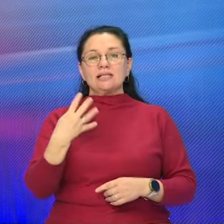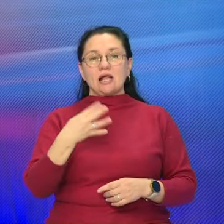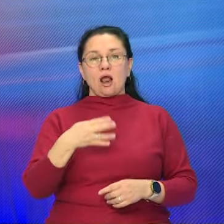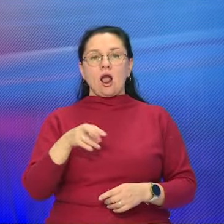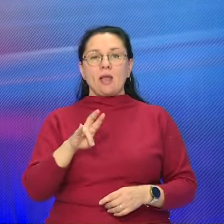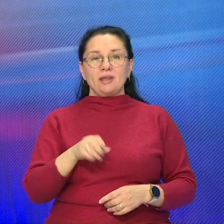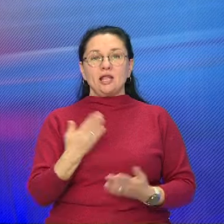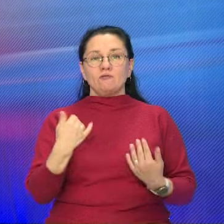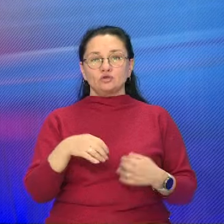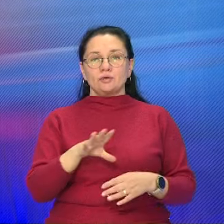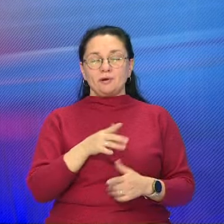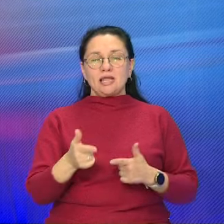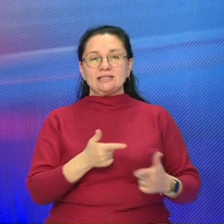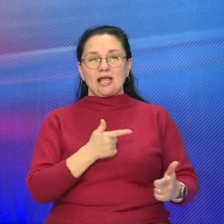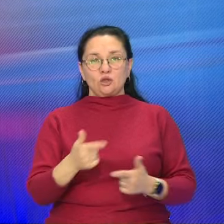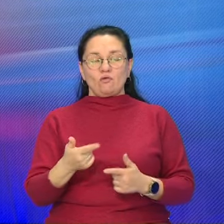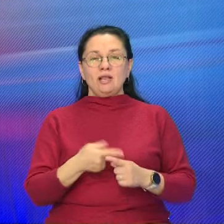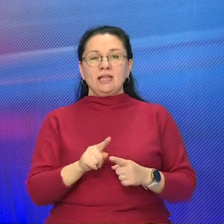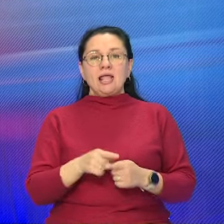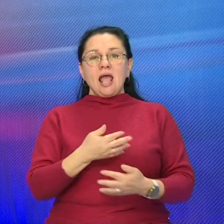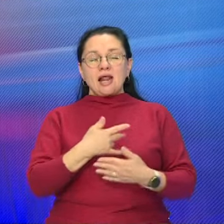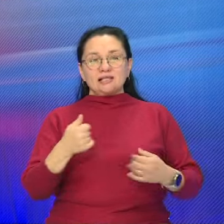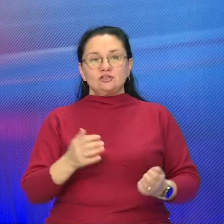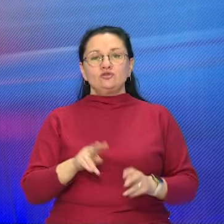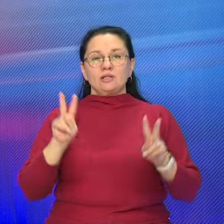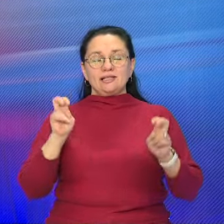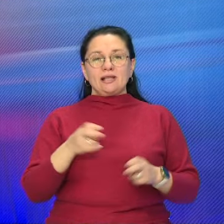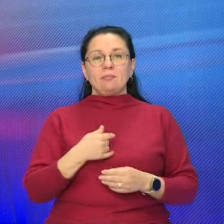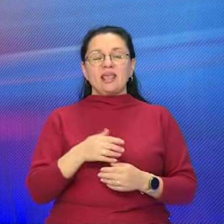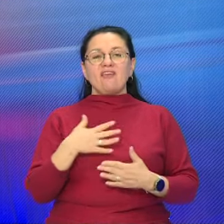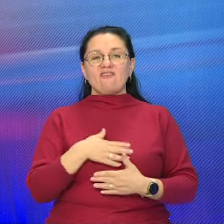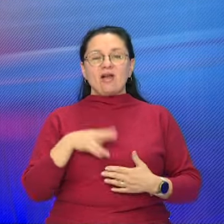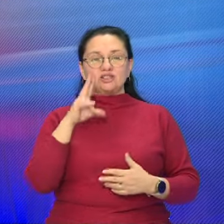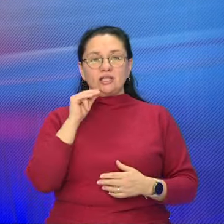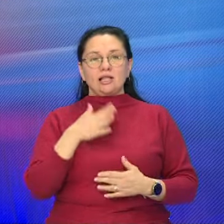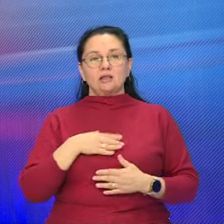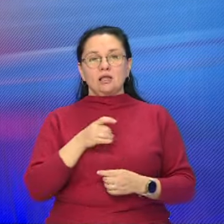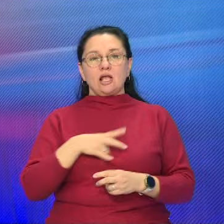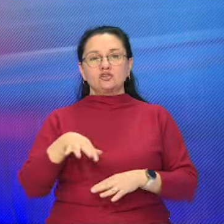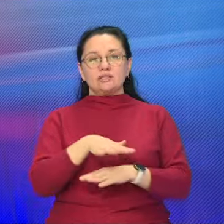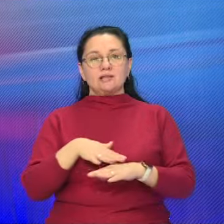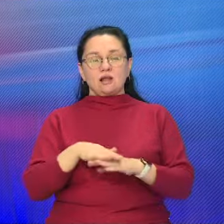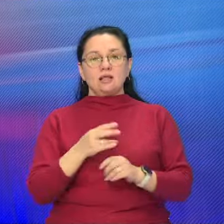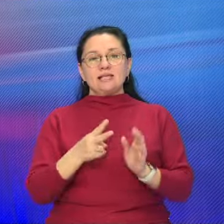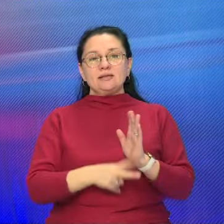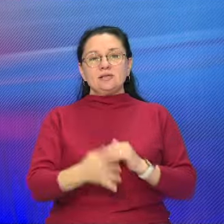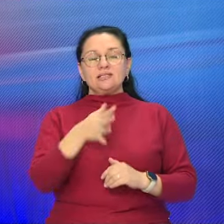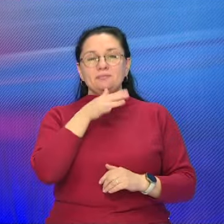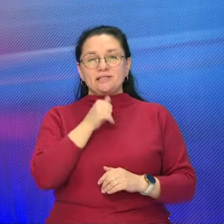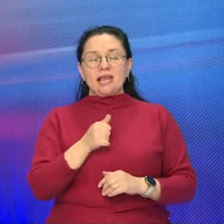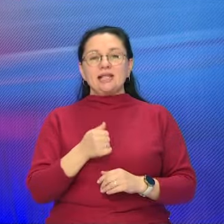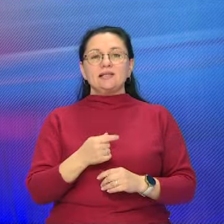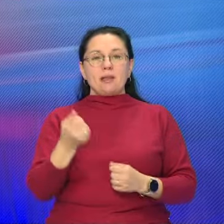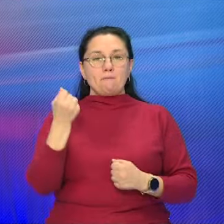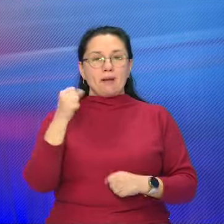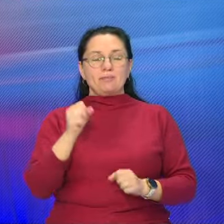гобеленов. Сярод их архитектурные помники и сюжеты, примеркованные до важных дат у истории нашей краины. Например, 75-годия Великой Перемоги